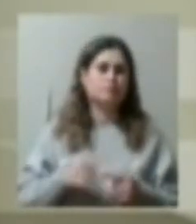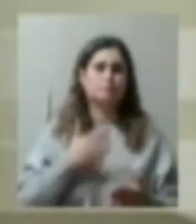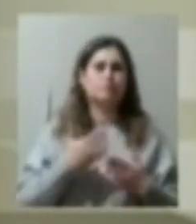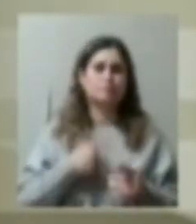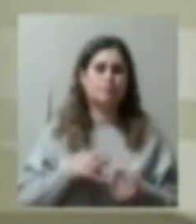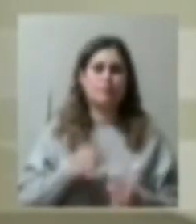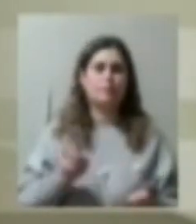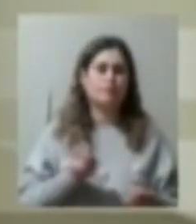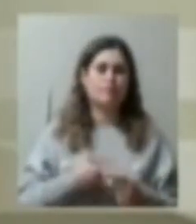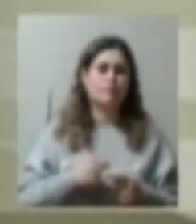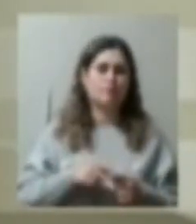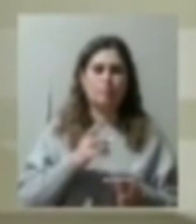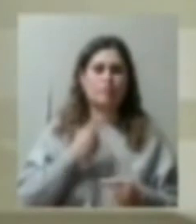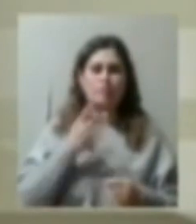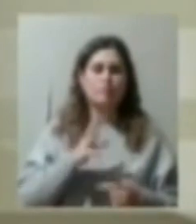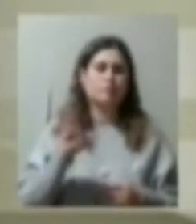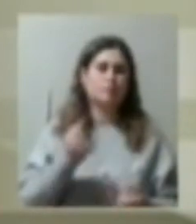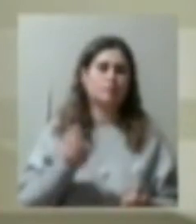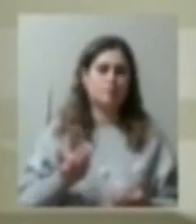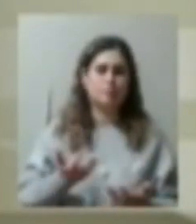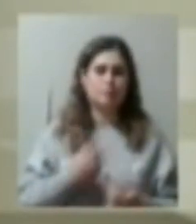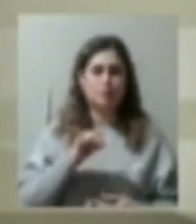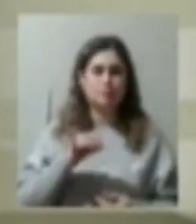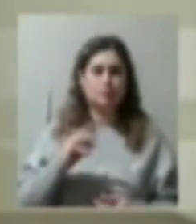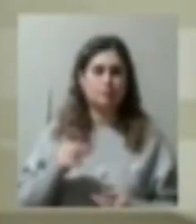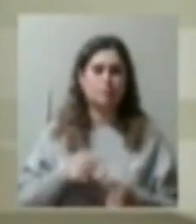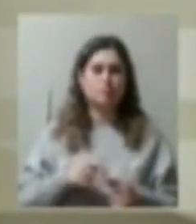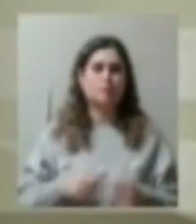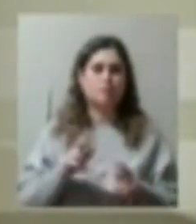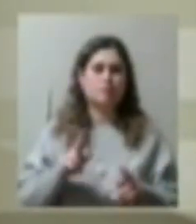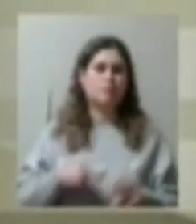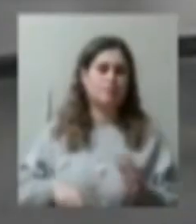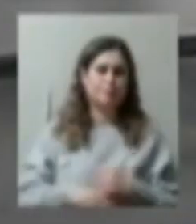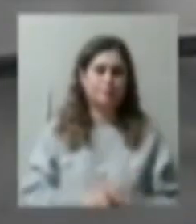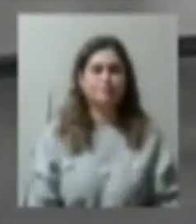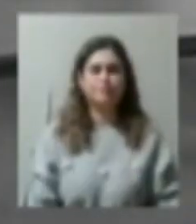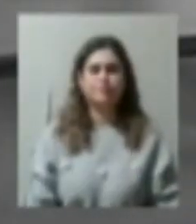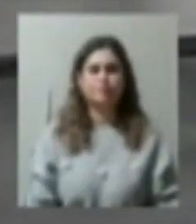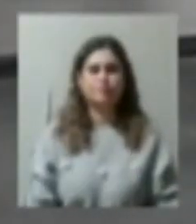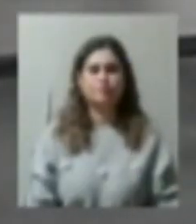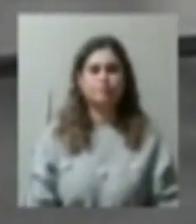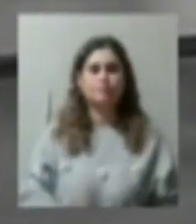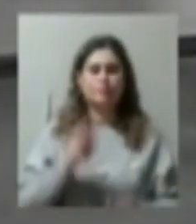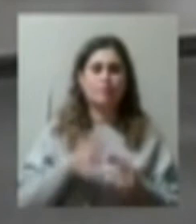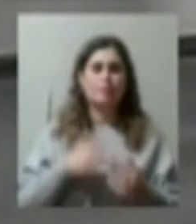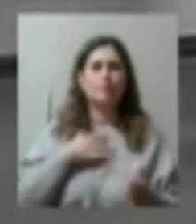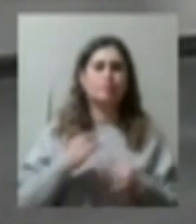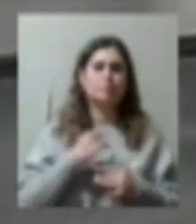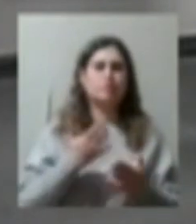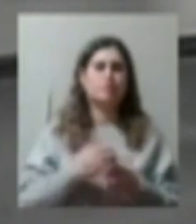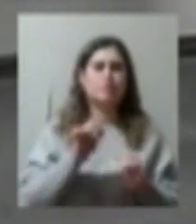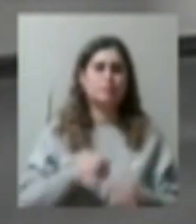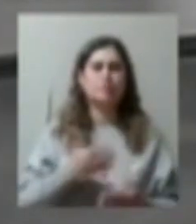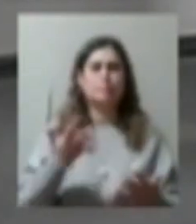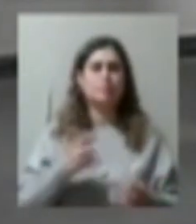водіїв, адже далеко не всі водії отримують постанови за порушення прав дорожнього руху. Ясно, щось на кінець нашої розмови маєте змогу звернутися